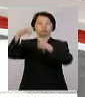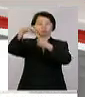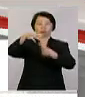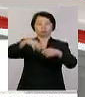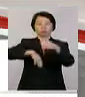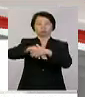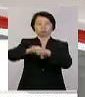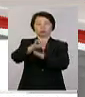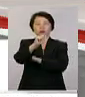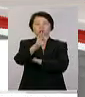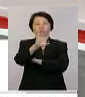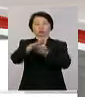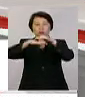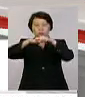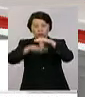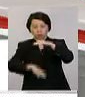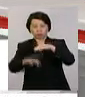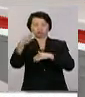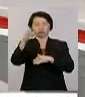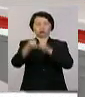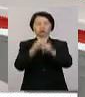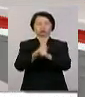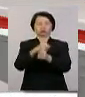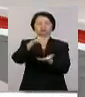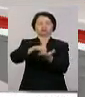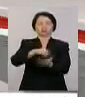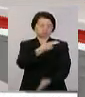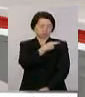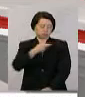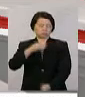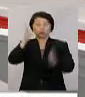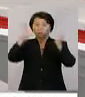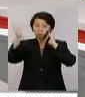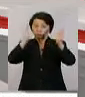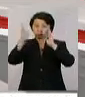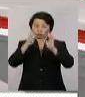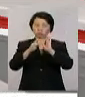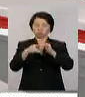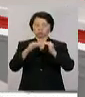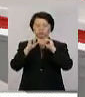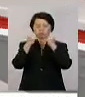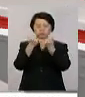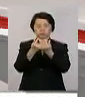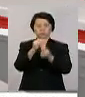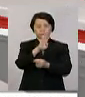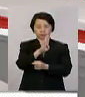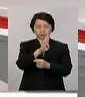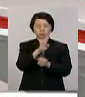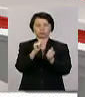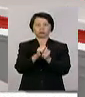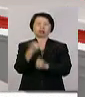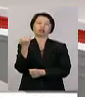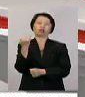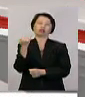bola sepak AFC bawah 19 tahun di Indonesia. Malaysia memulakan kempen peringkat kumpulan D dengan langkah